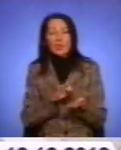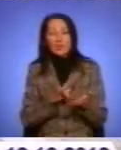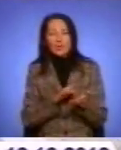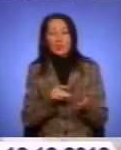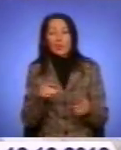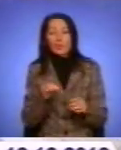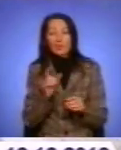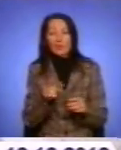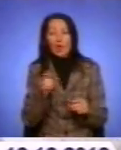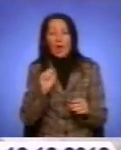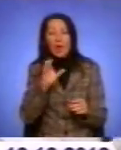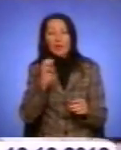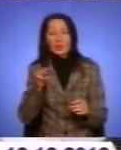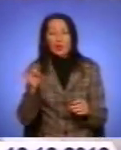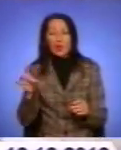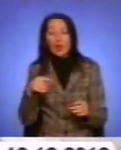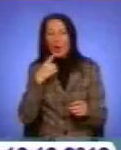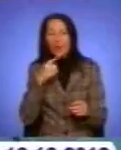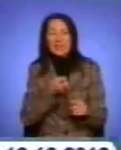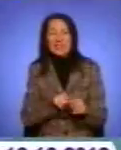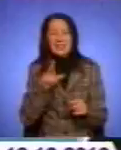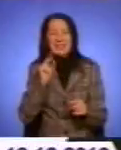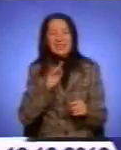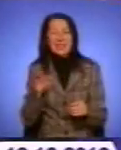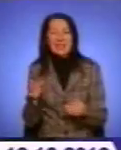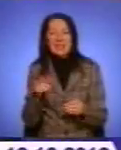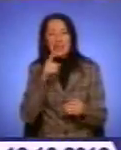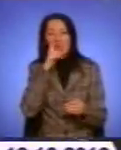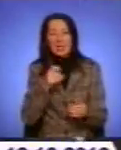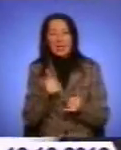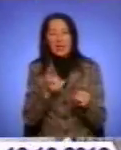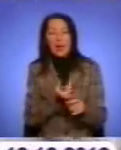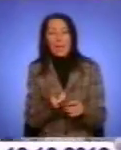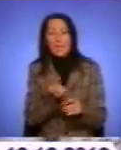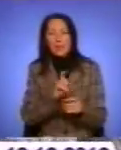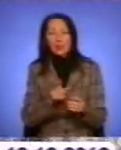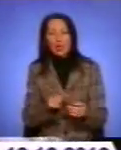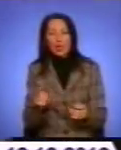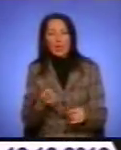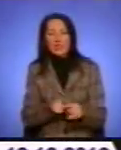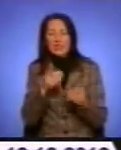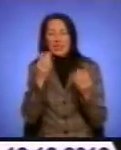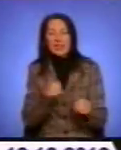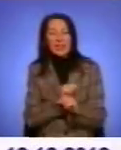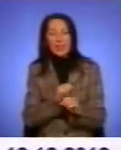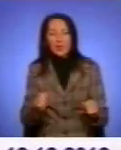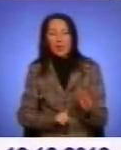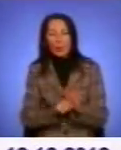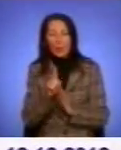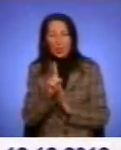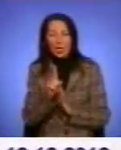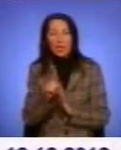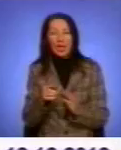така дата несприятлива для більшості людей. Тому в цей день не можна починати важливих справ, бо місяць проходить через вісь